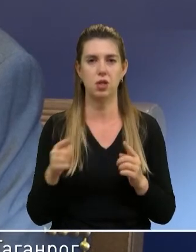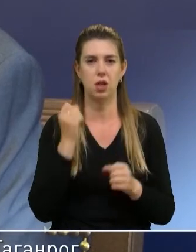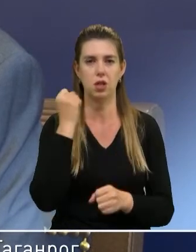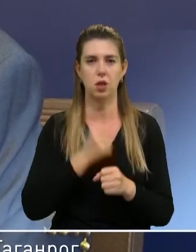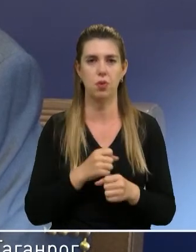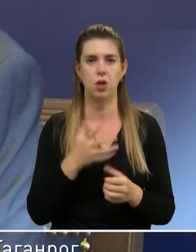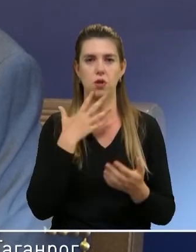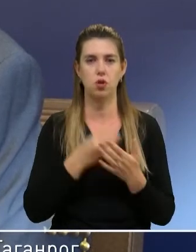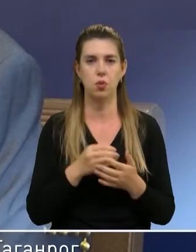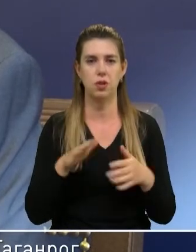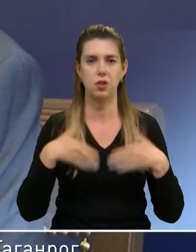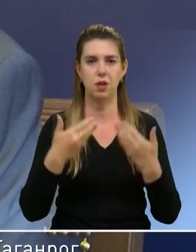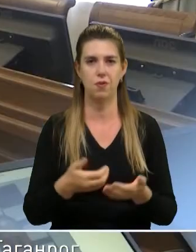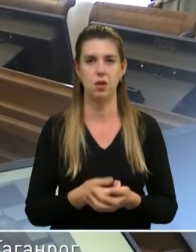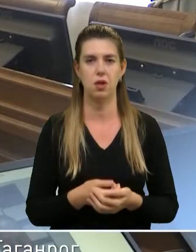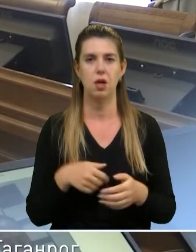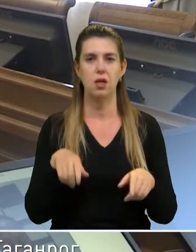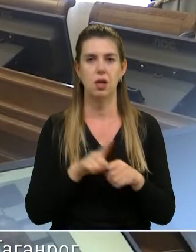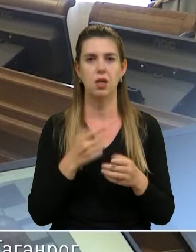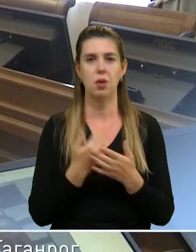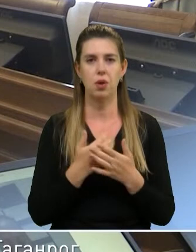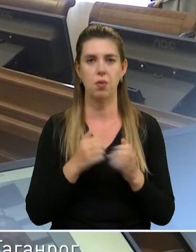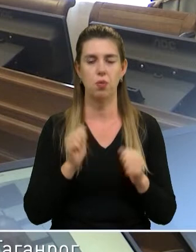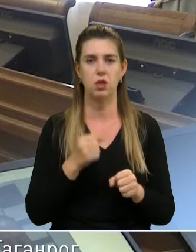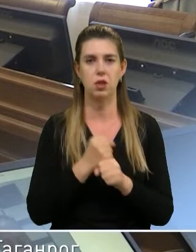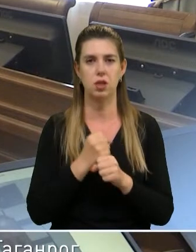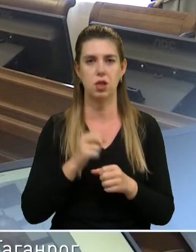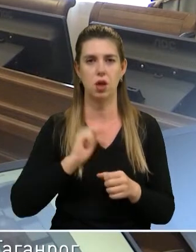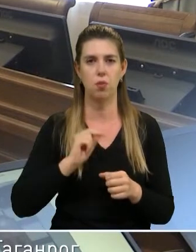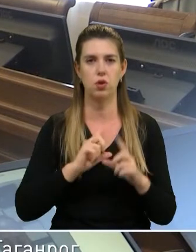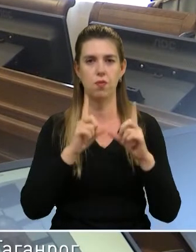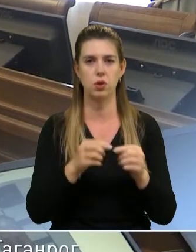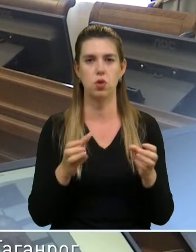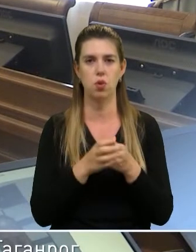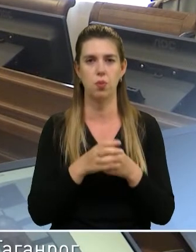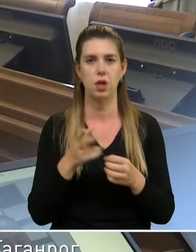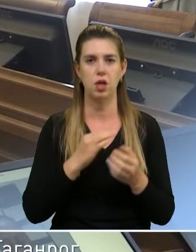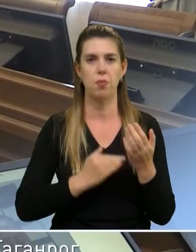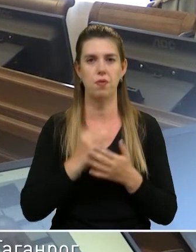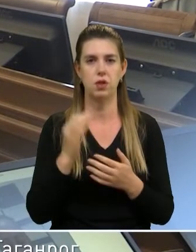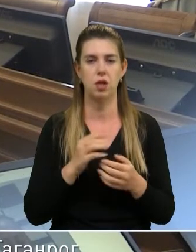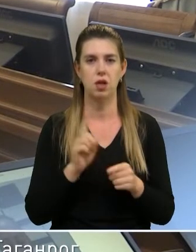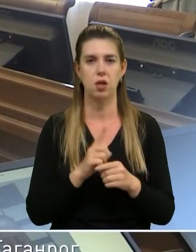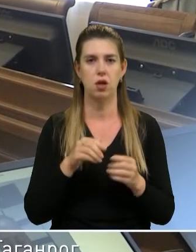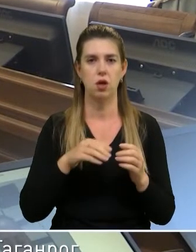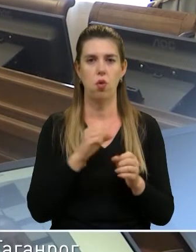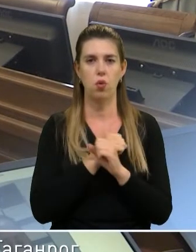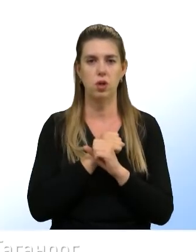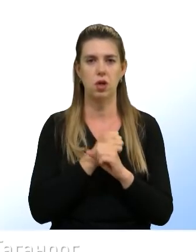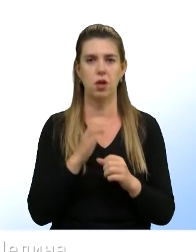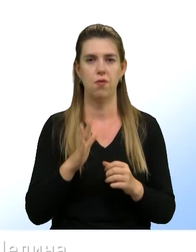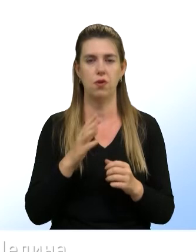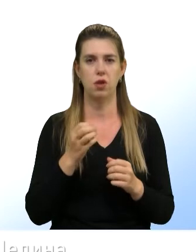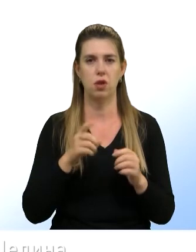разработать собственные рекомендации. Так, например, нужно создать рабочую выездную группу для повышения привлекательности отдыха в